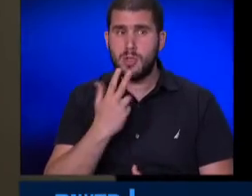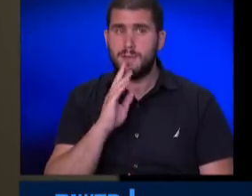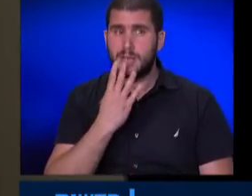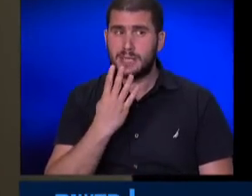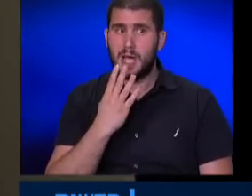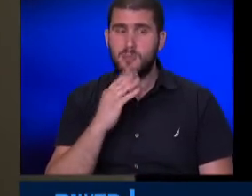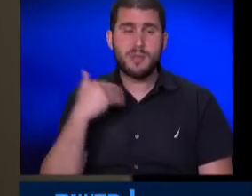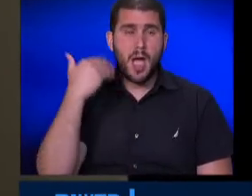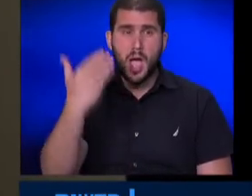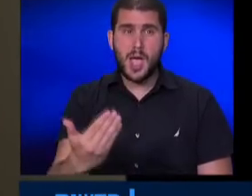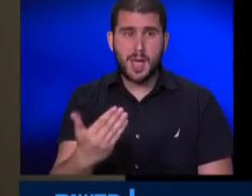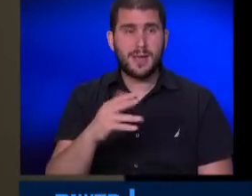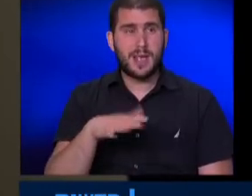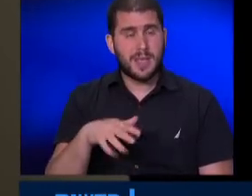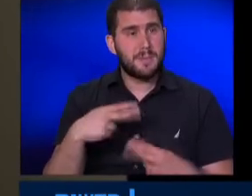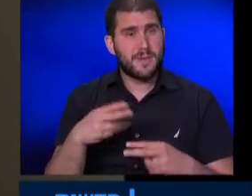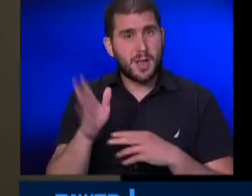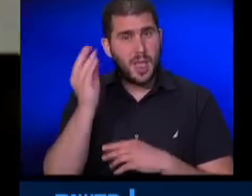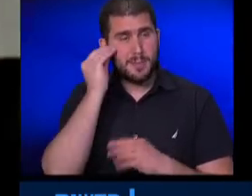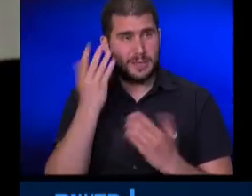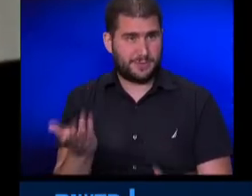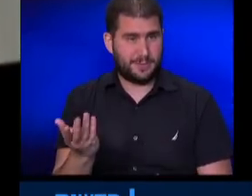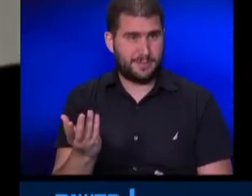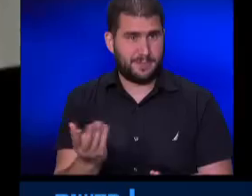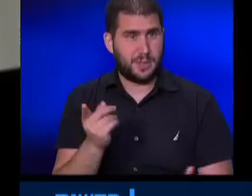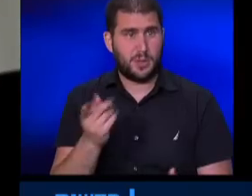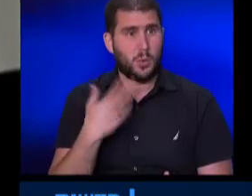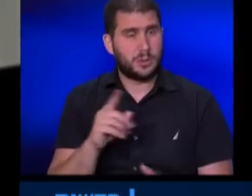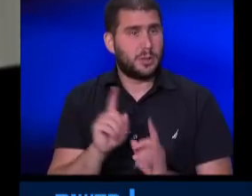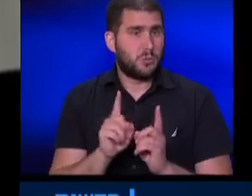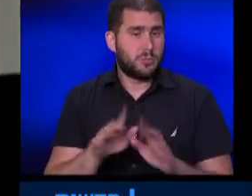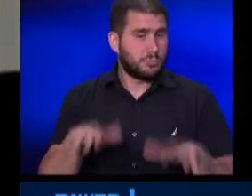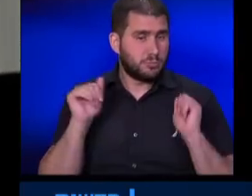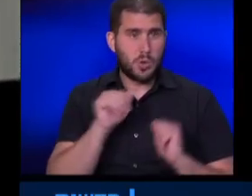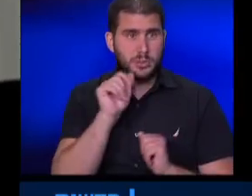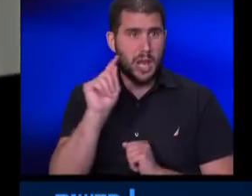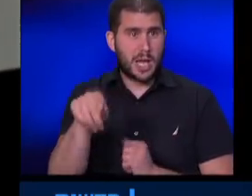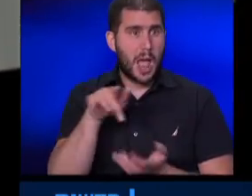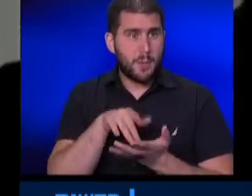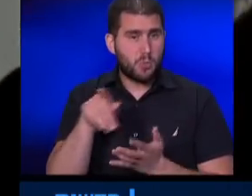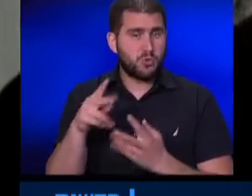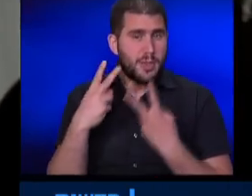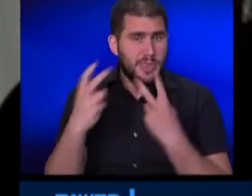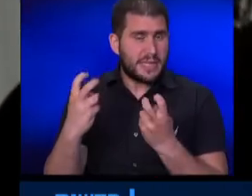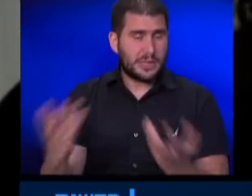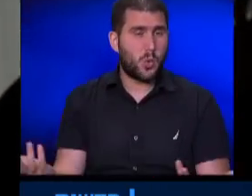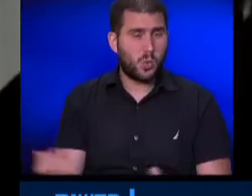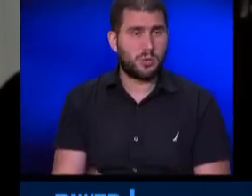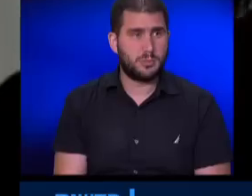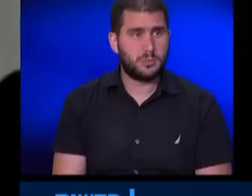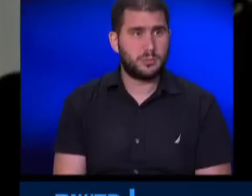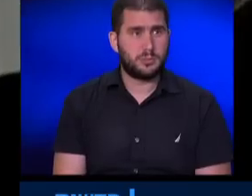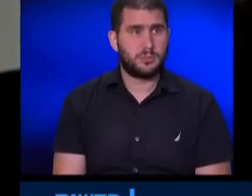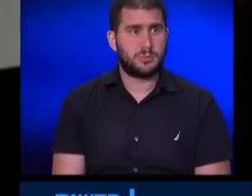3.5-4 שנים אחרי, והילדה מפחדת ללכת לבית הספר. היא רוצה פשוט להימנע מלהגיע למקום שבו ניצלו